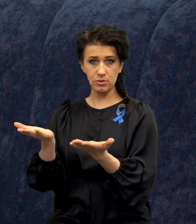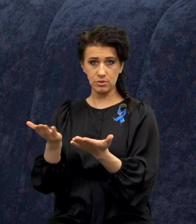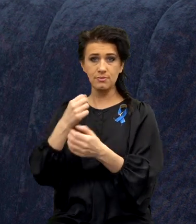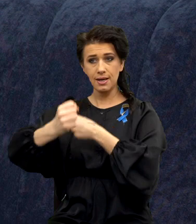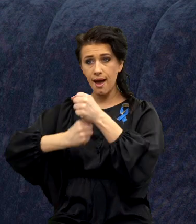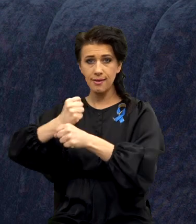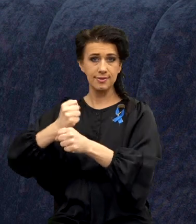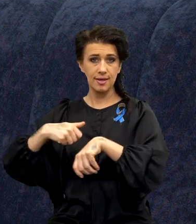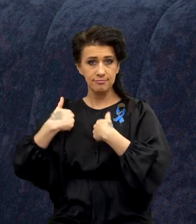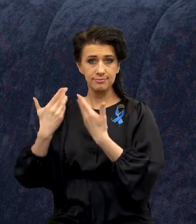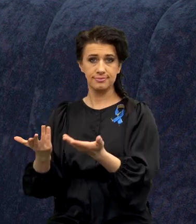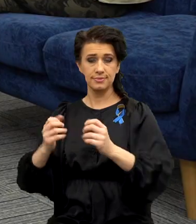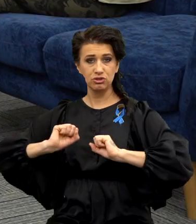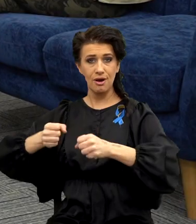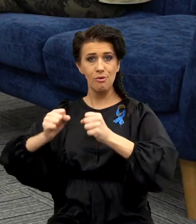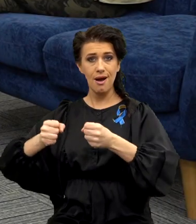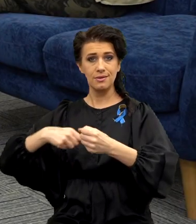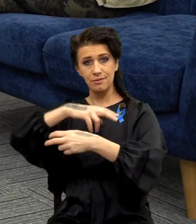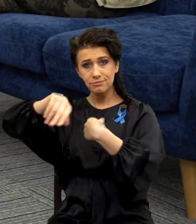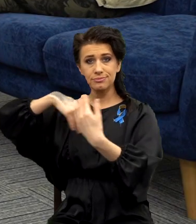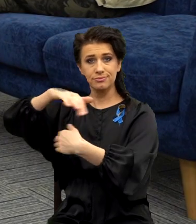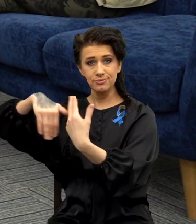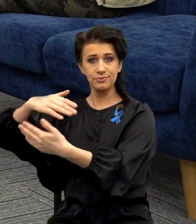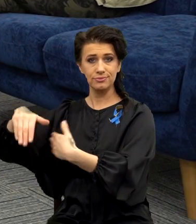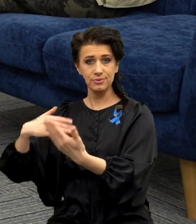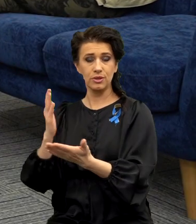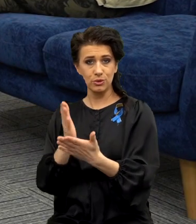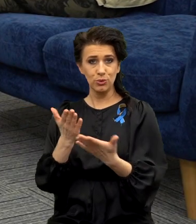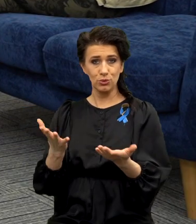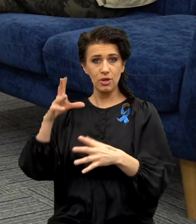pracę, włączyć w działanie, żeby też tej sytuacji